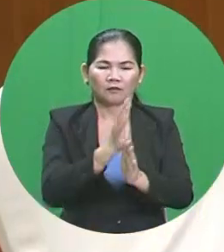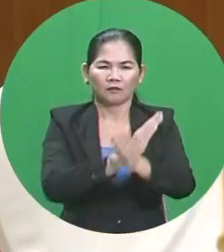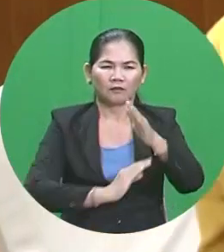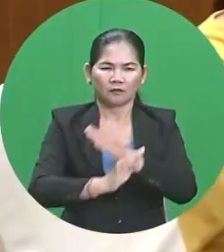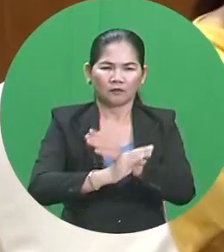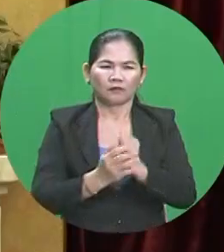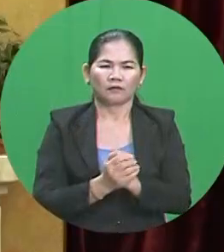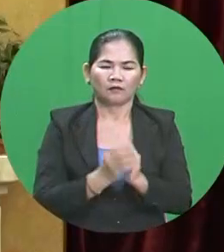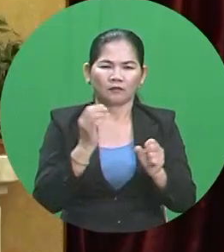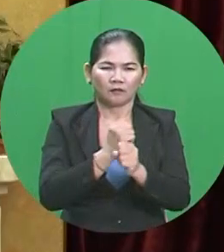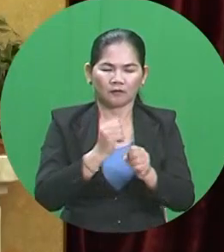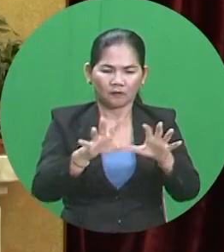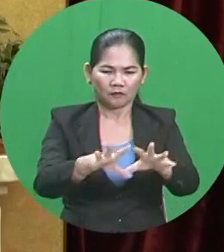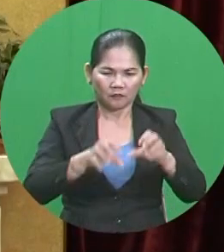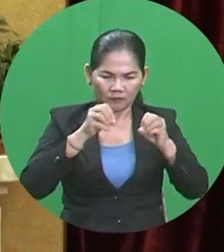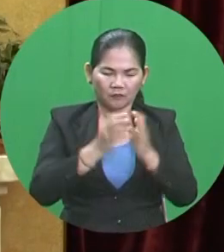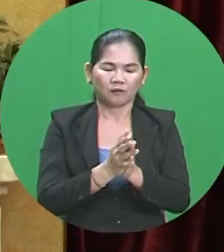ដើម្បីតាមដាននិងឆ្លើយតបចំពោះបញ្ហាប្រឈមរបស់ជនពិការ